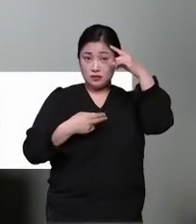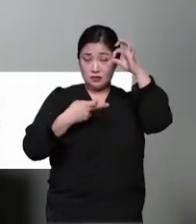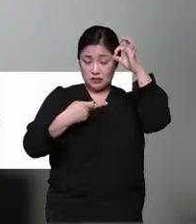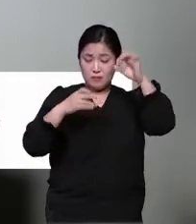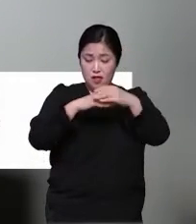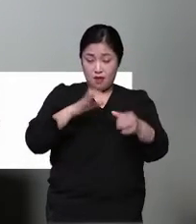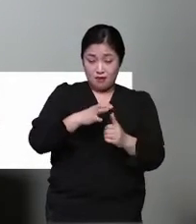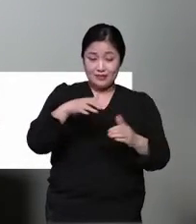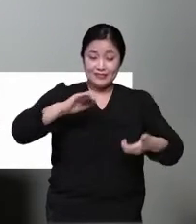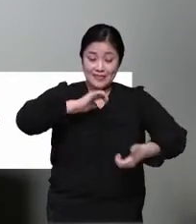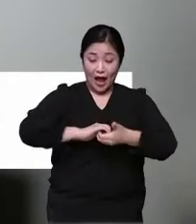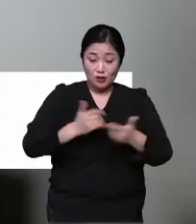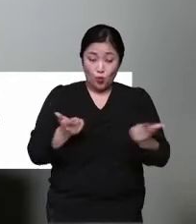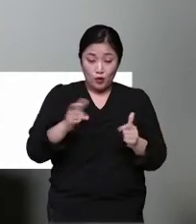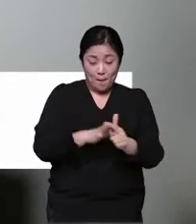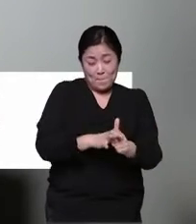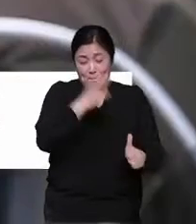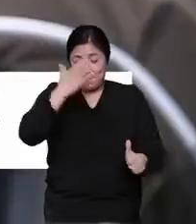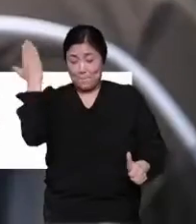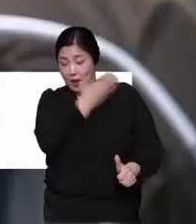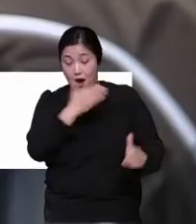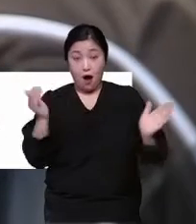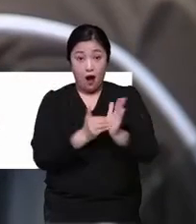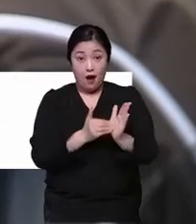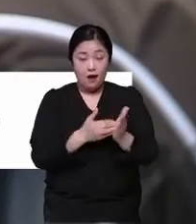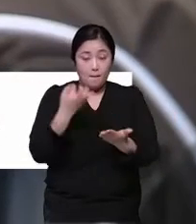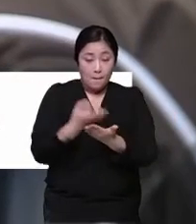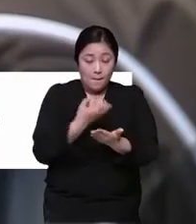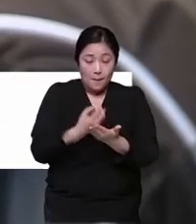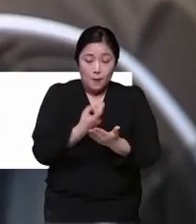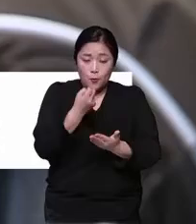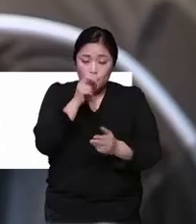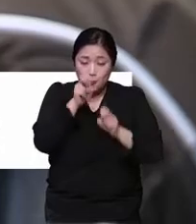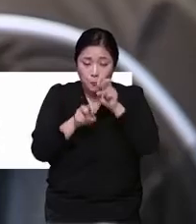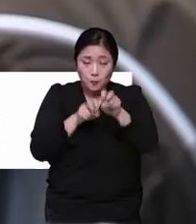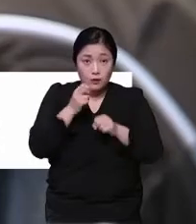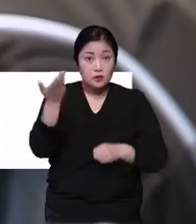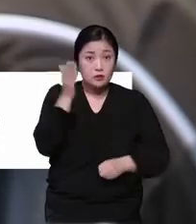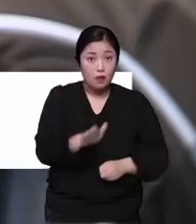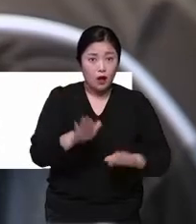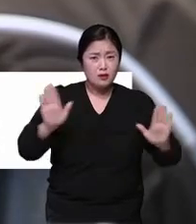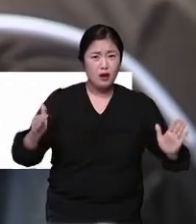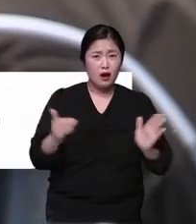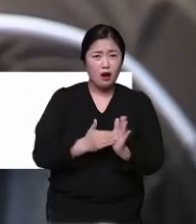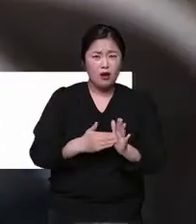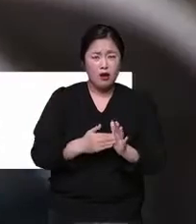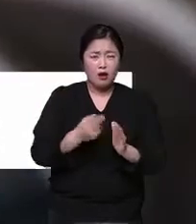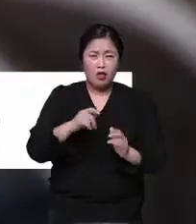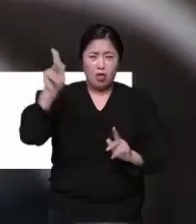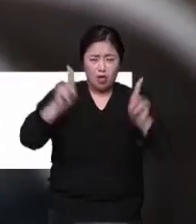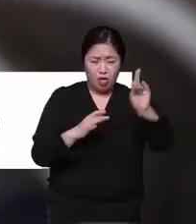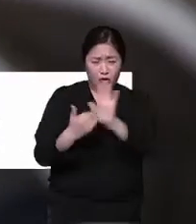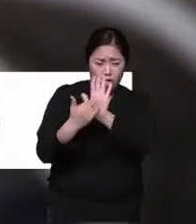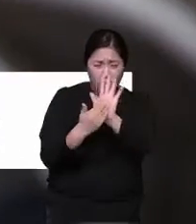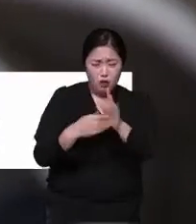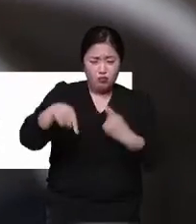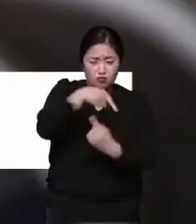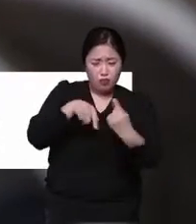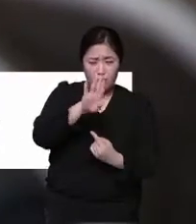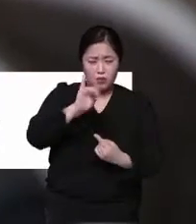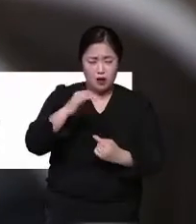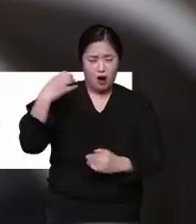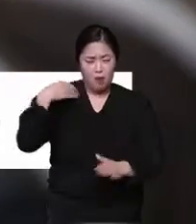제한 조치까지 완전히 해제된 이후 다행히 매출이 오름세에 있지만 아직은 겨우 대출을 갚고